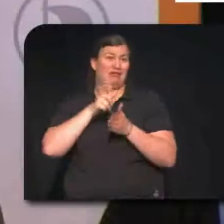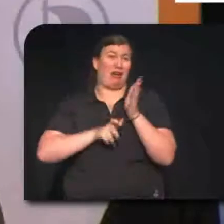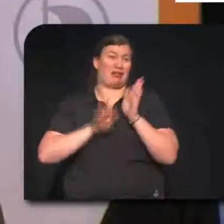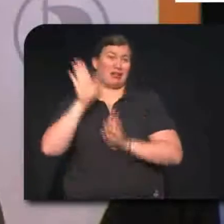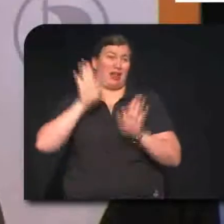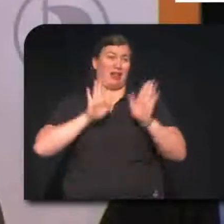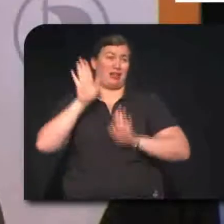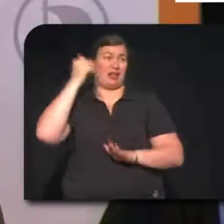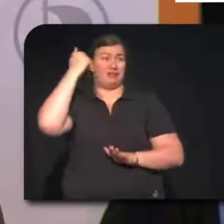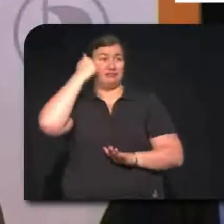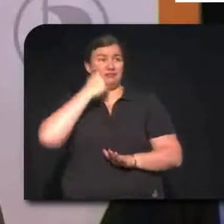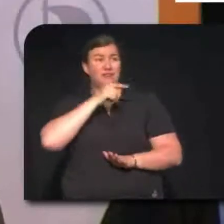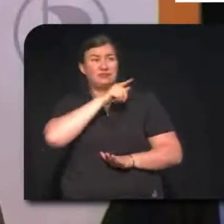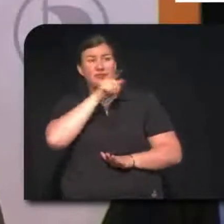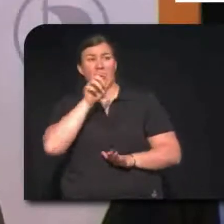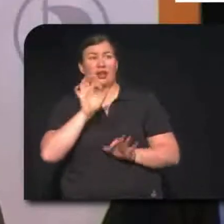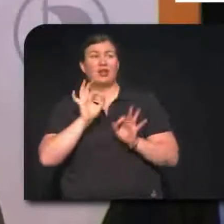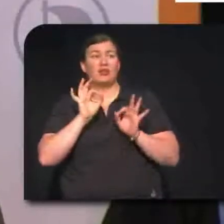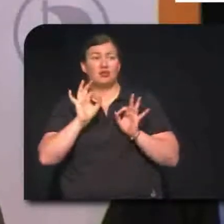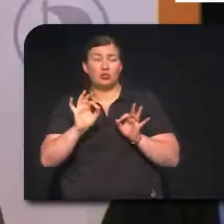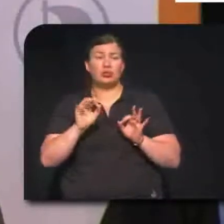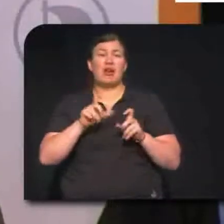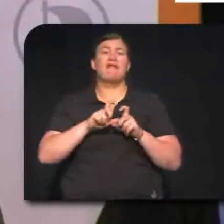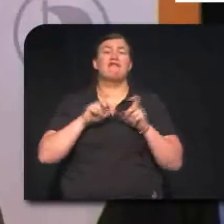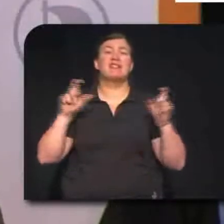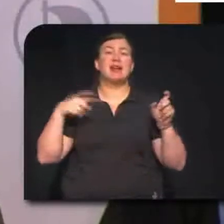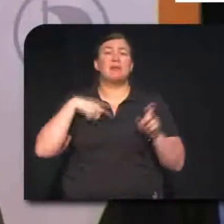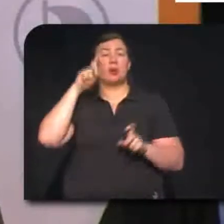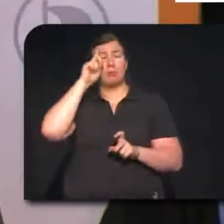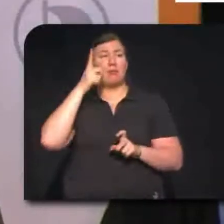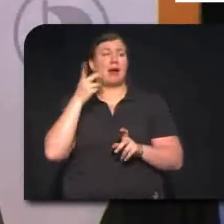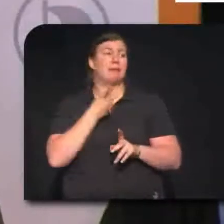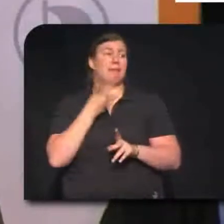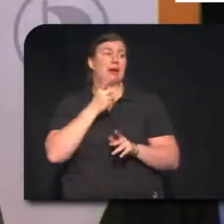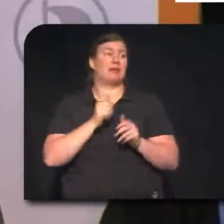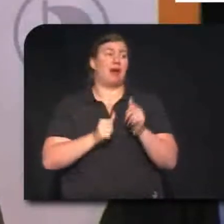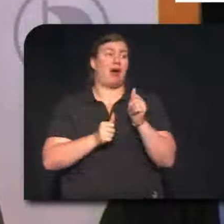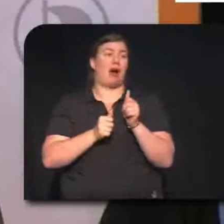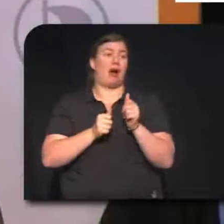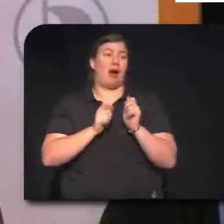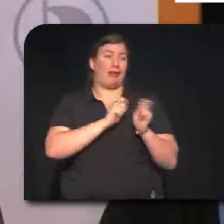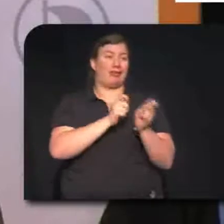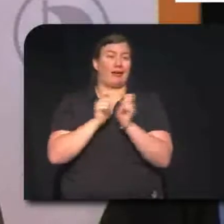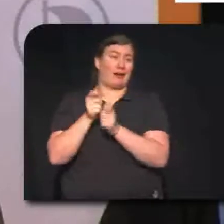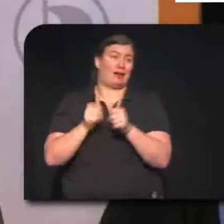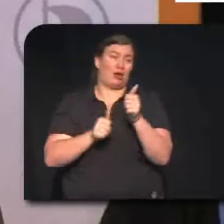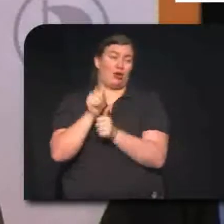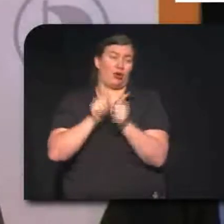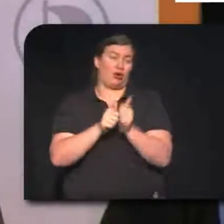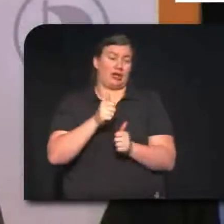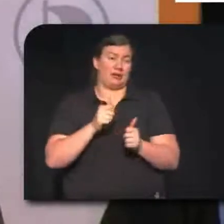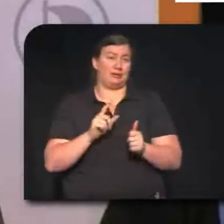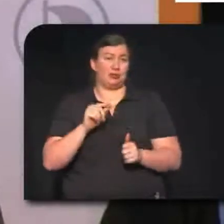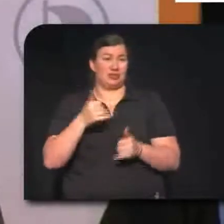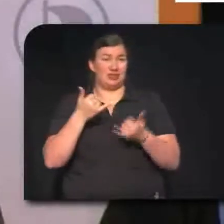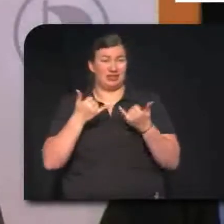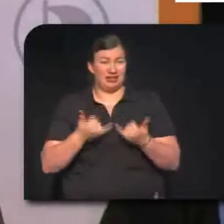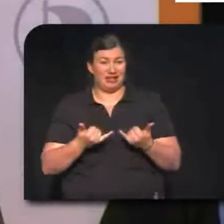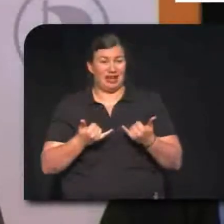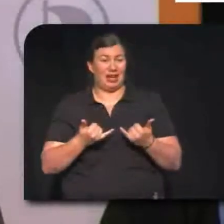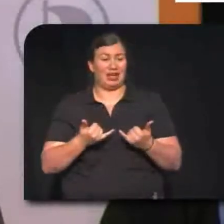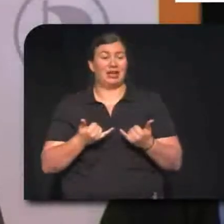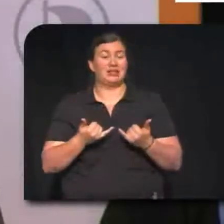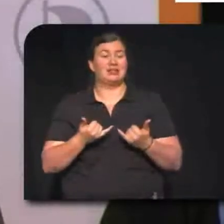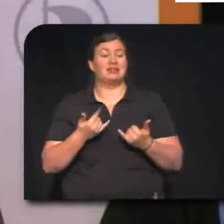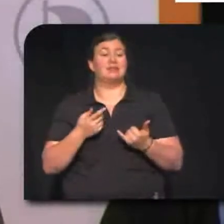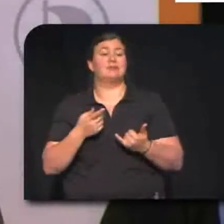gut die Versammlung ist der Meinung dass diese beiden Anträge konkurrieren ich bitte den Antragsteller des WP